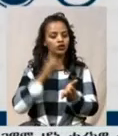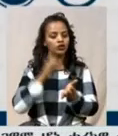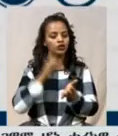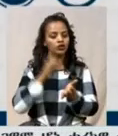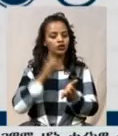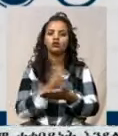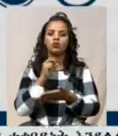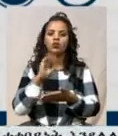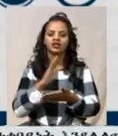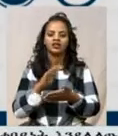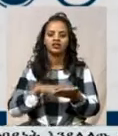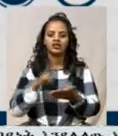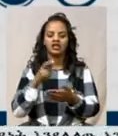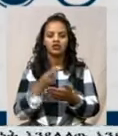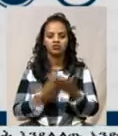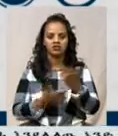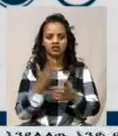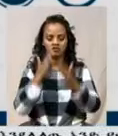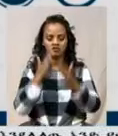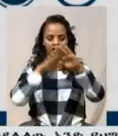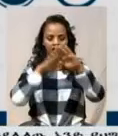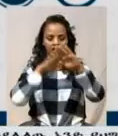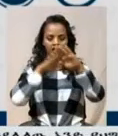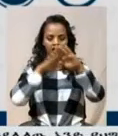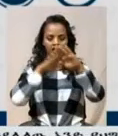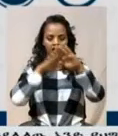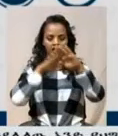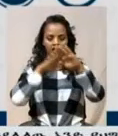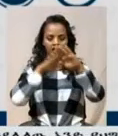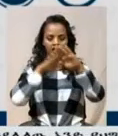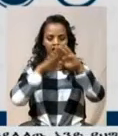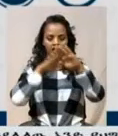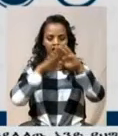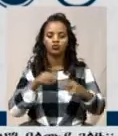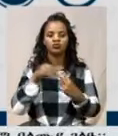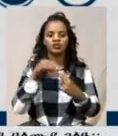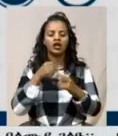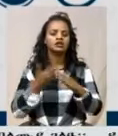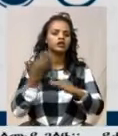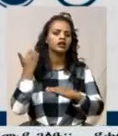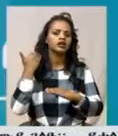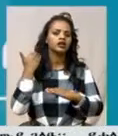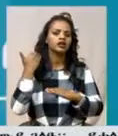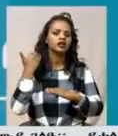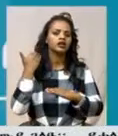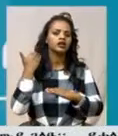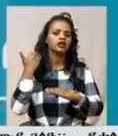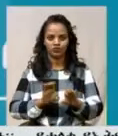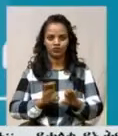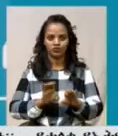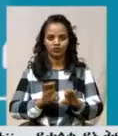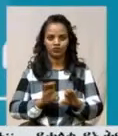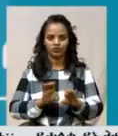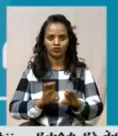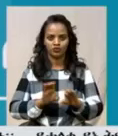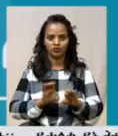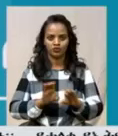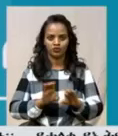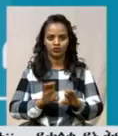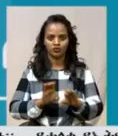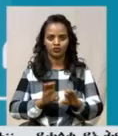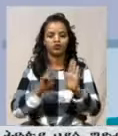ወግ በተሰኘው የውይይት መድረክ ላይ ባደረጉት ንግግርም መንግስት የዘንድሮውን ምርጫ ከዚህ ቀደም ከተደረጉት የይስሙላ ምርጫዎች በተለየ